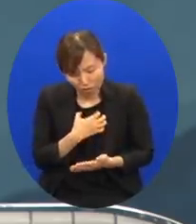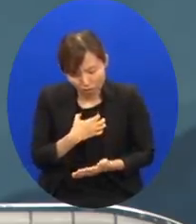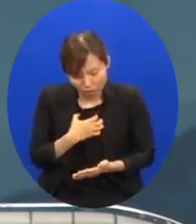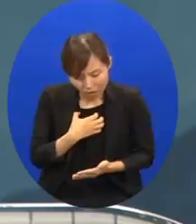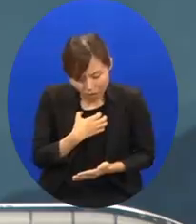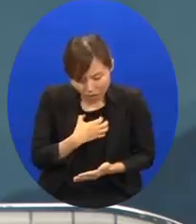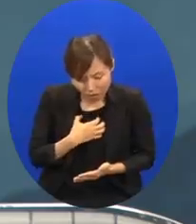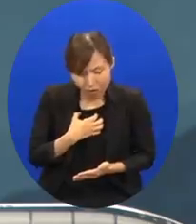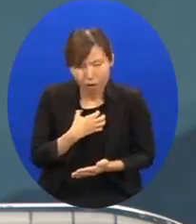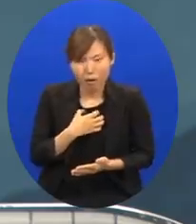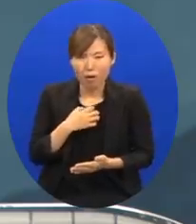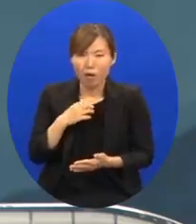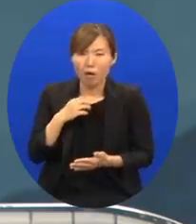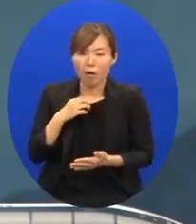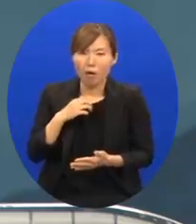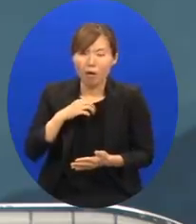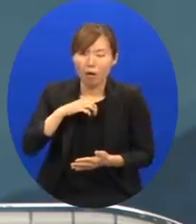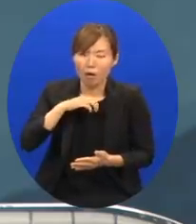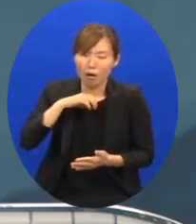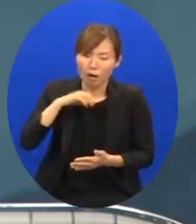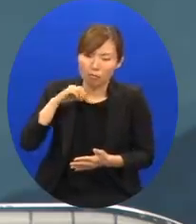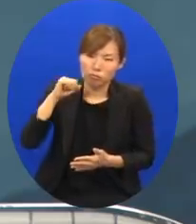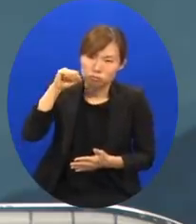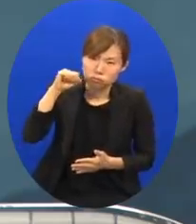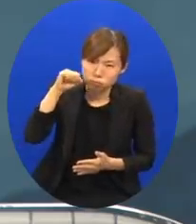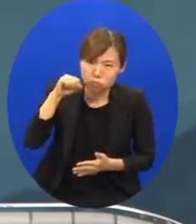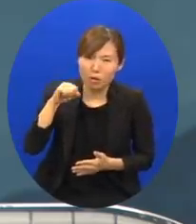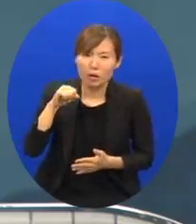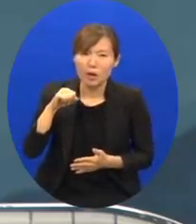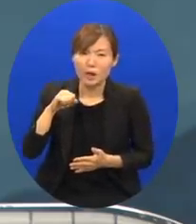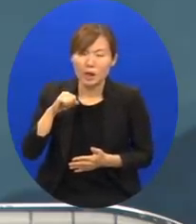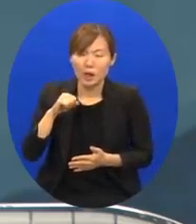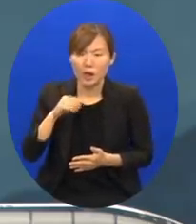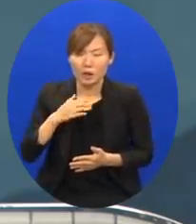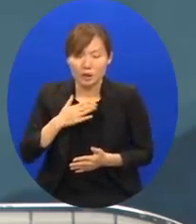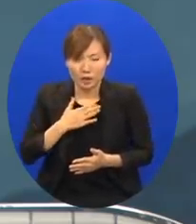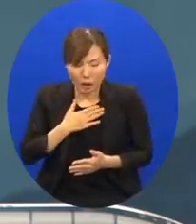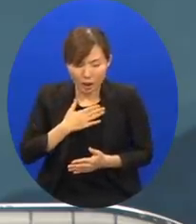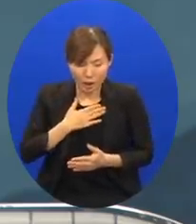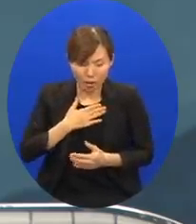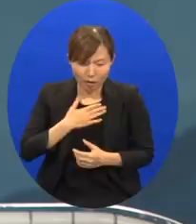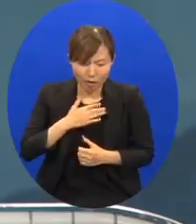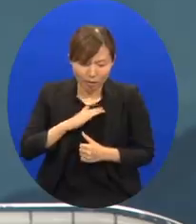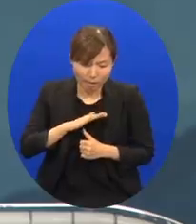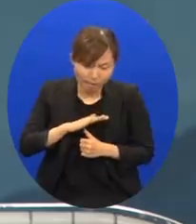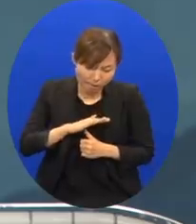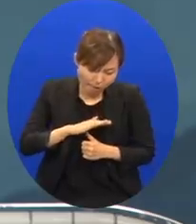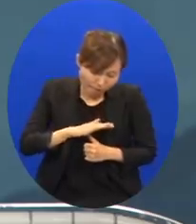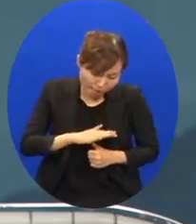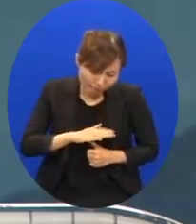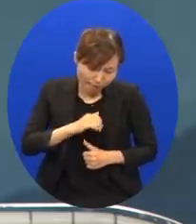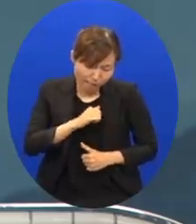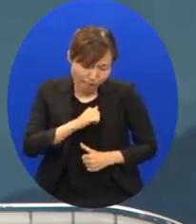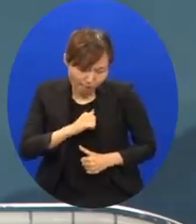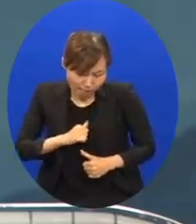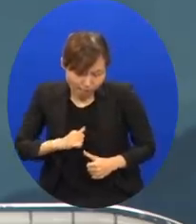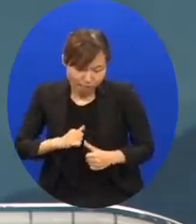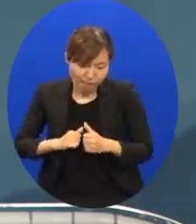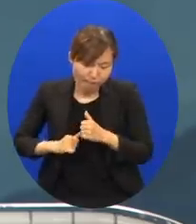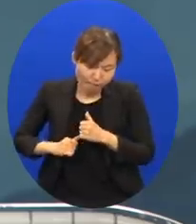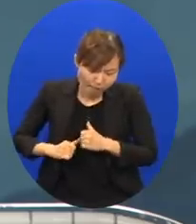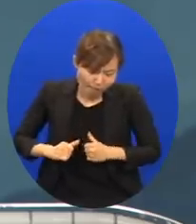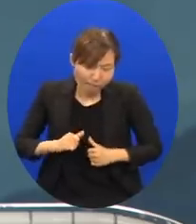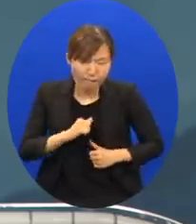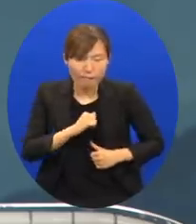분노 켤 기 스스로가 자기를 도무지 억제할 수 없는 그런 죄로 끌려가는